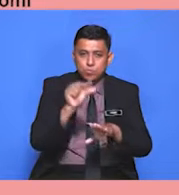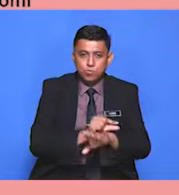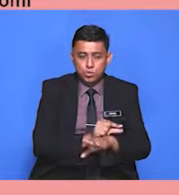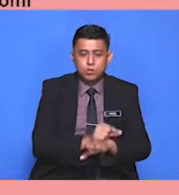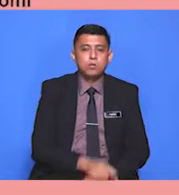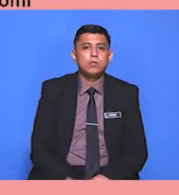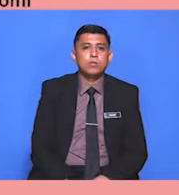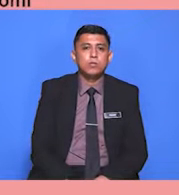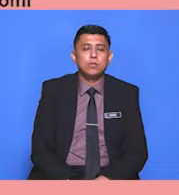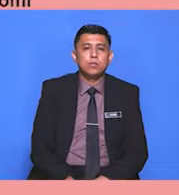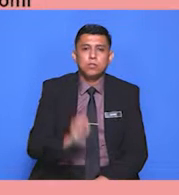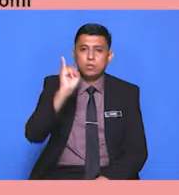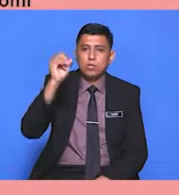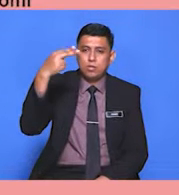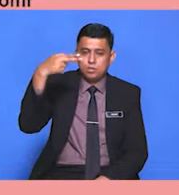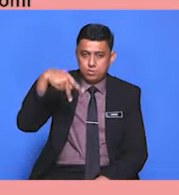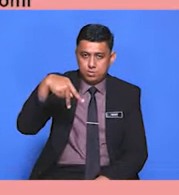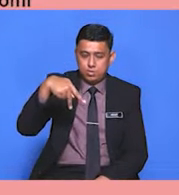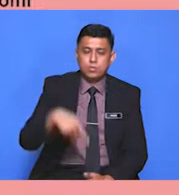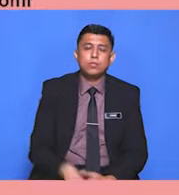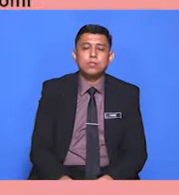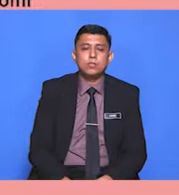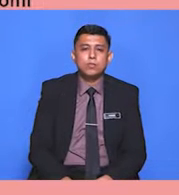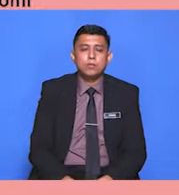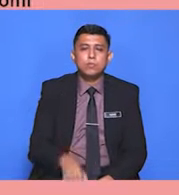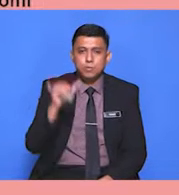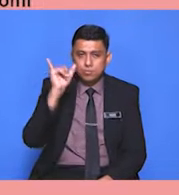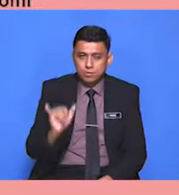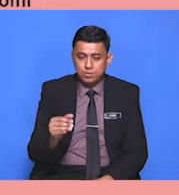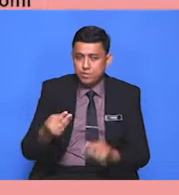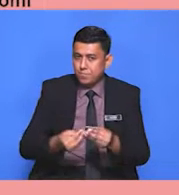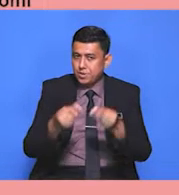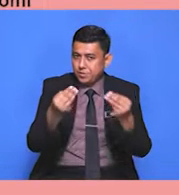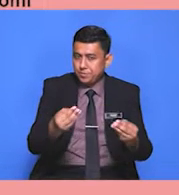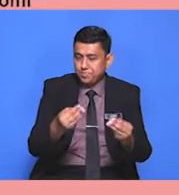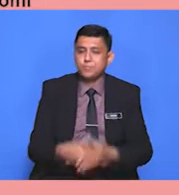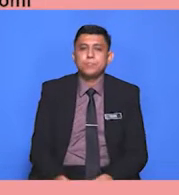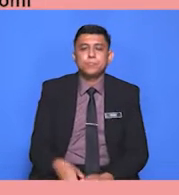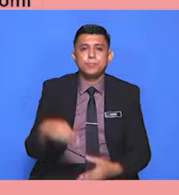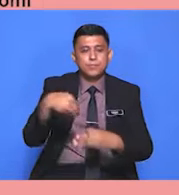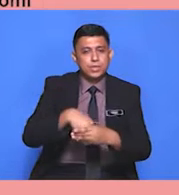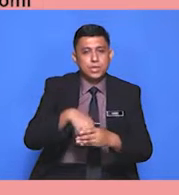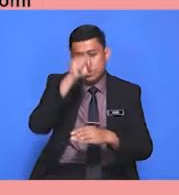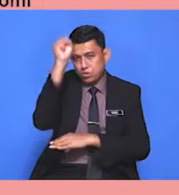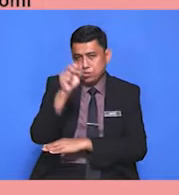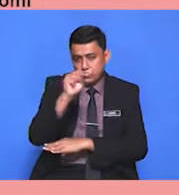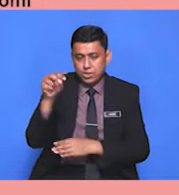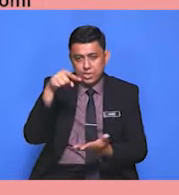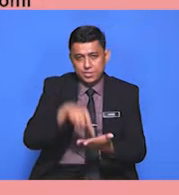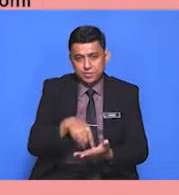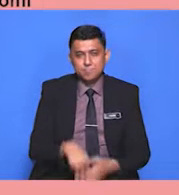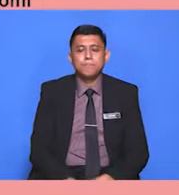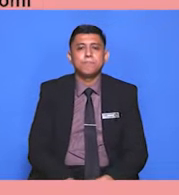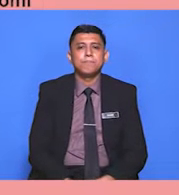menggunakan indeks harga pengguna yang diberikan dalam soalan ini.